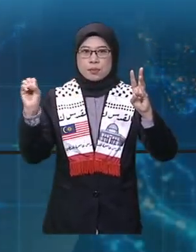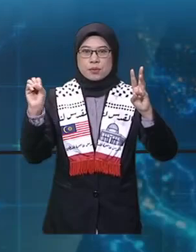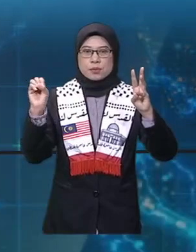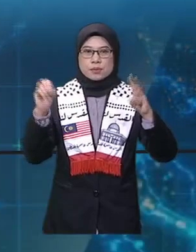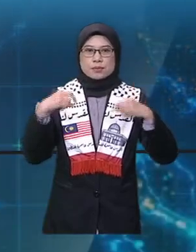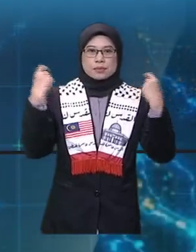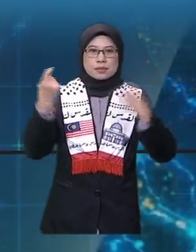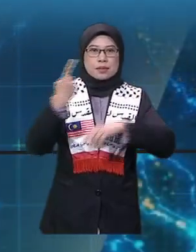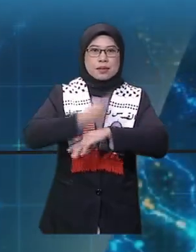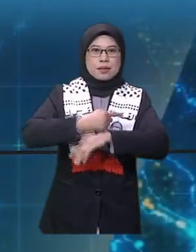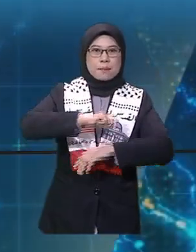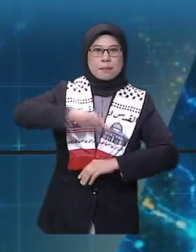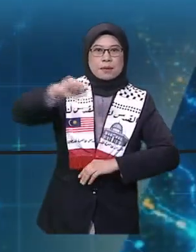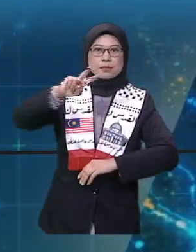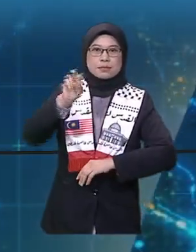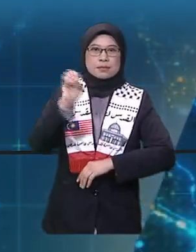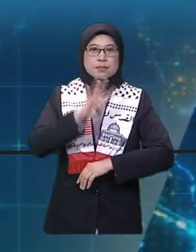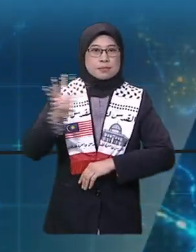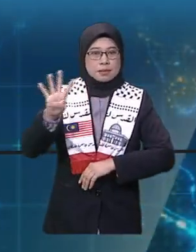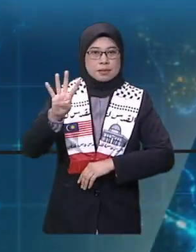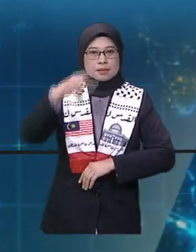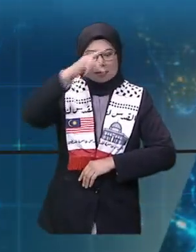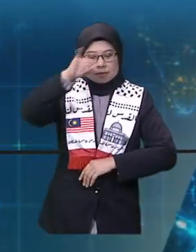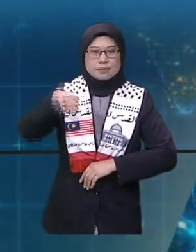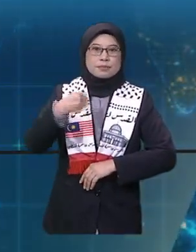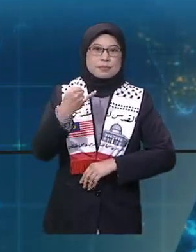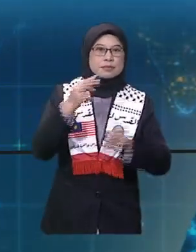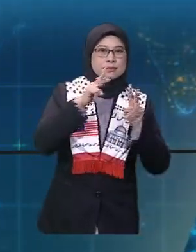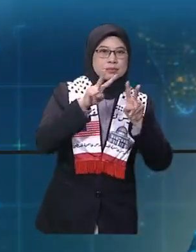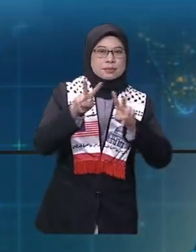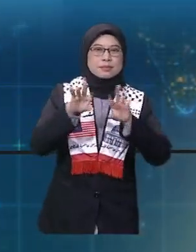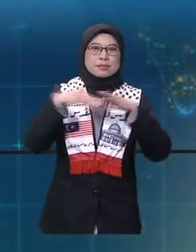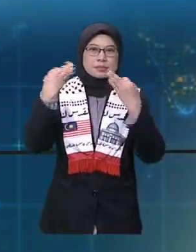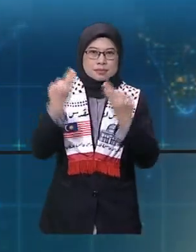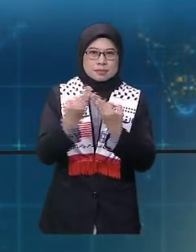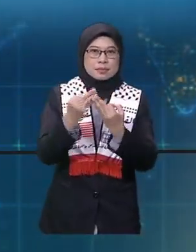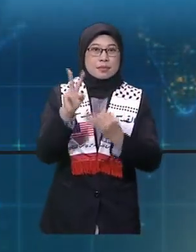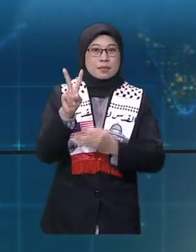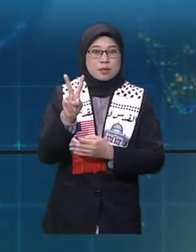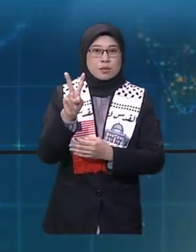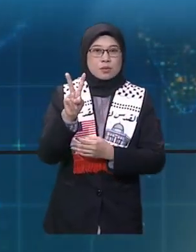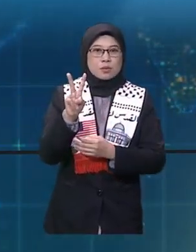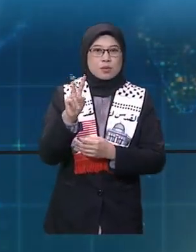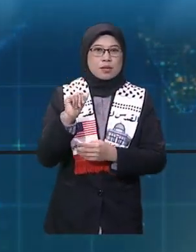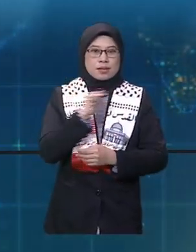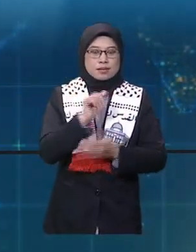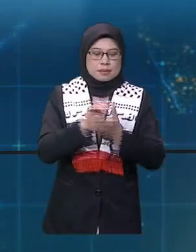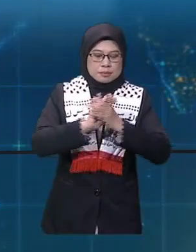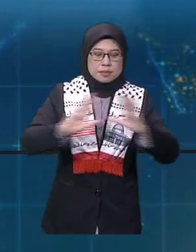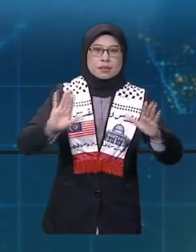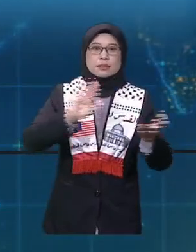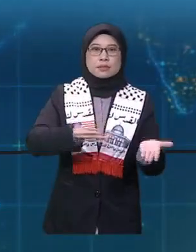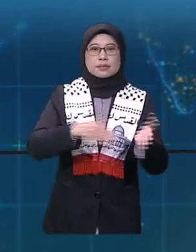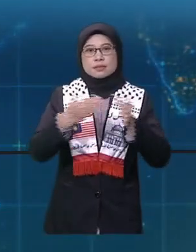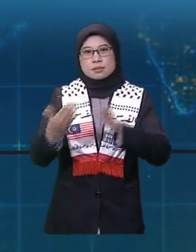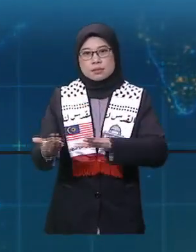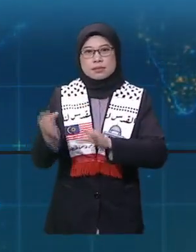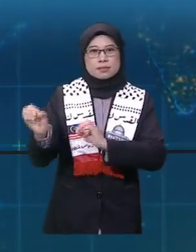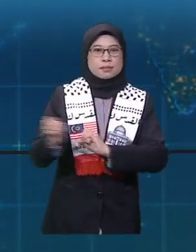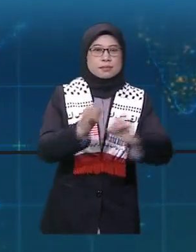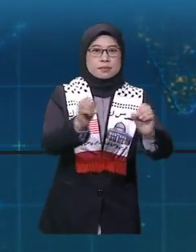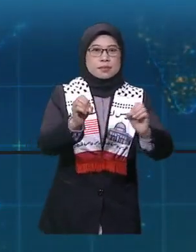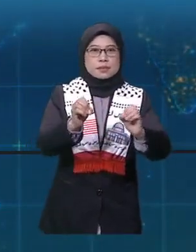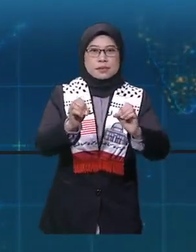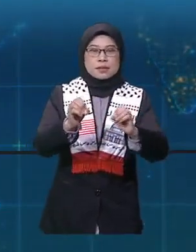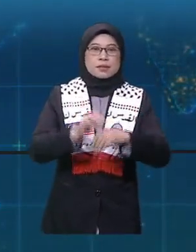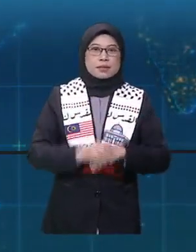sambutan Hari Pahlawan 2024 di Putrajaya turut disaksikan oleh ahli keluarga dua anggota keselamatan yang terkorban dalam